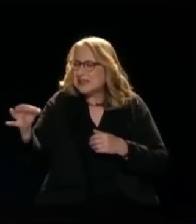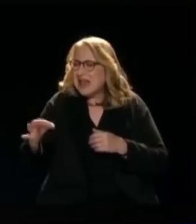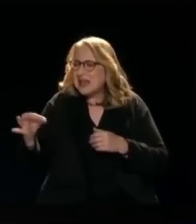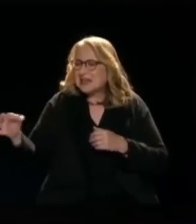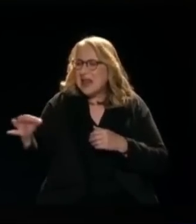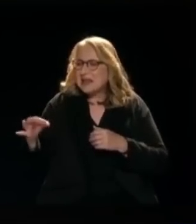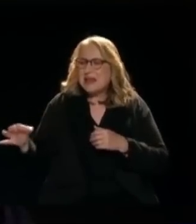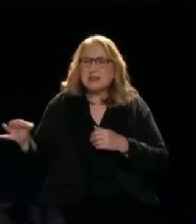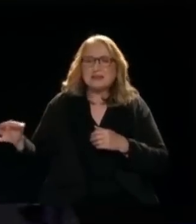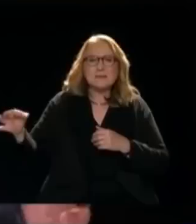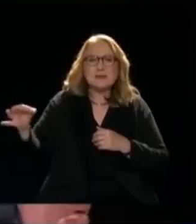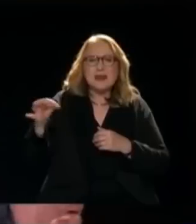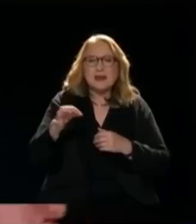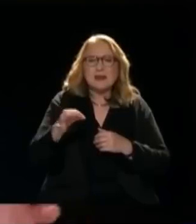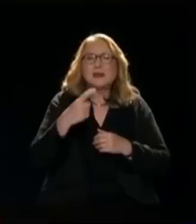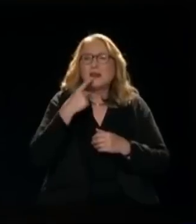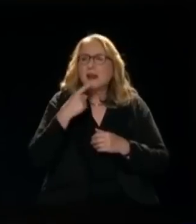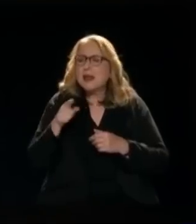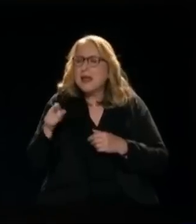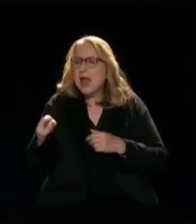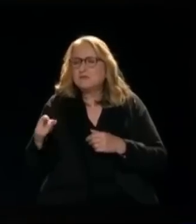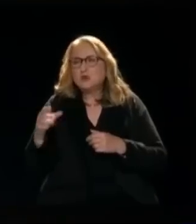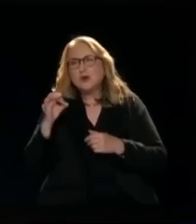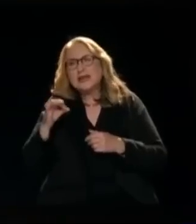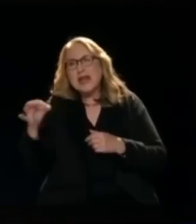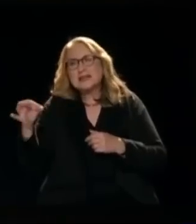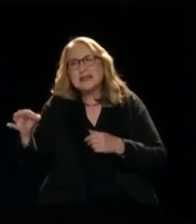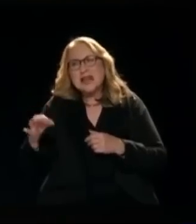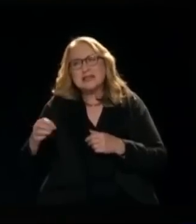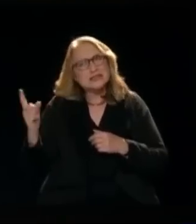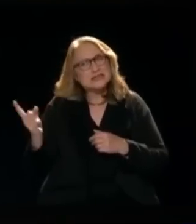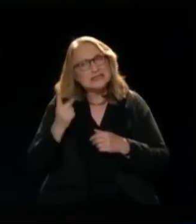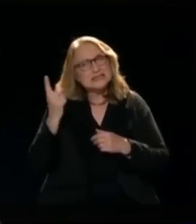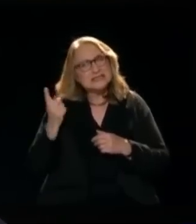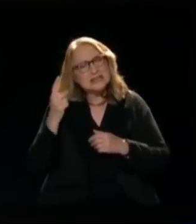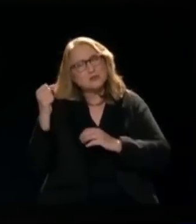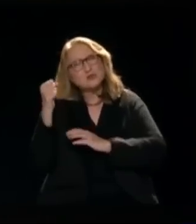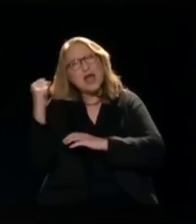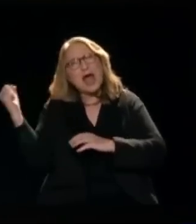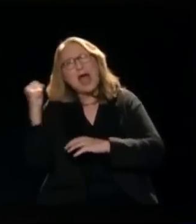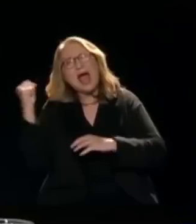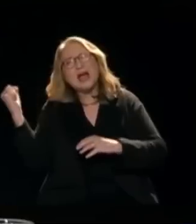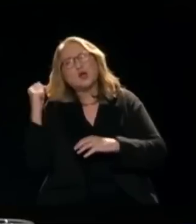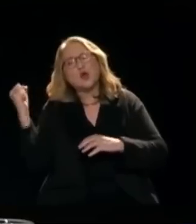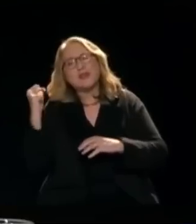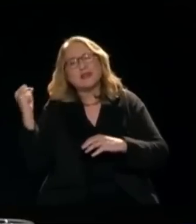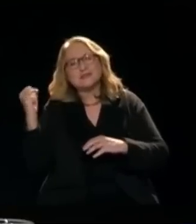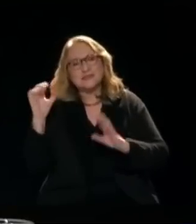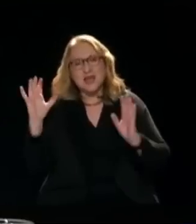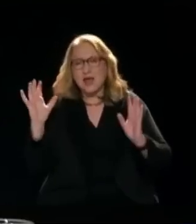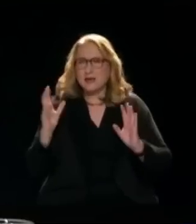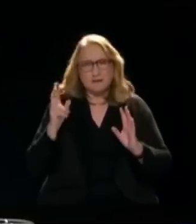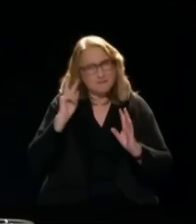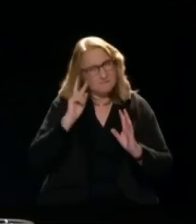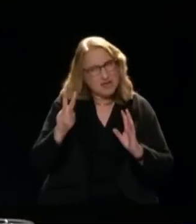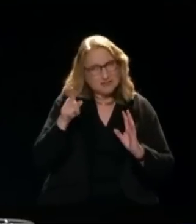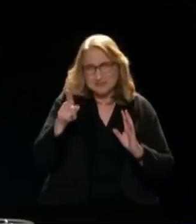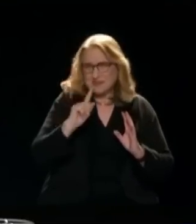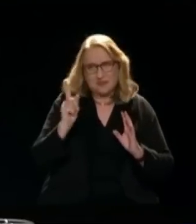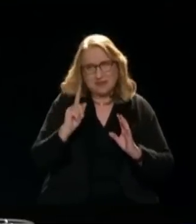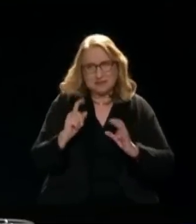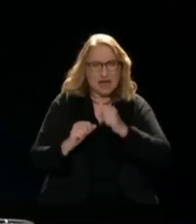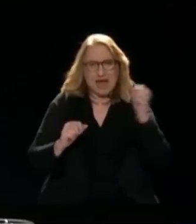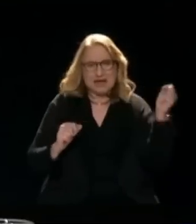μεταχειρίζονται από τα αριστερά συνήθως, αλλά πιο πολύ από τα δεξιά των δεξιών. Δεν ξέρω γιατί σημαίνει αριστερά, είμαι πάρα πολύ. Είμαι άρα